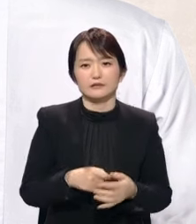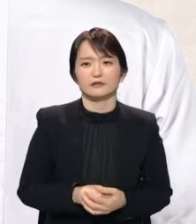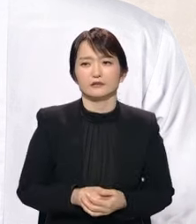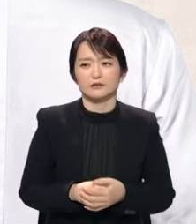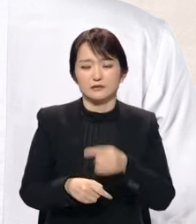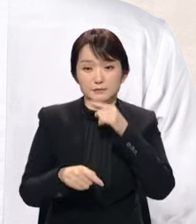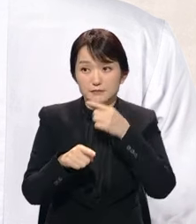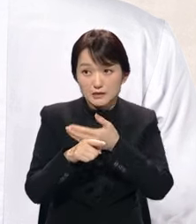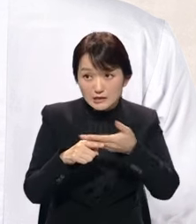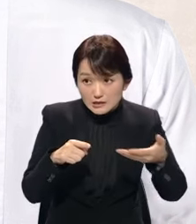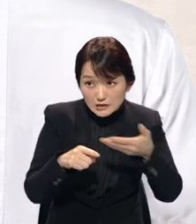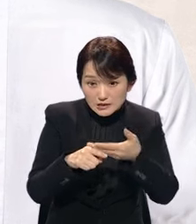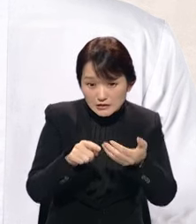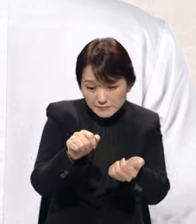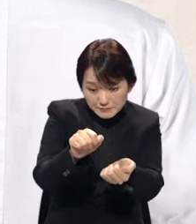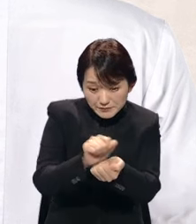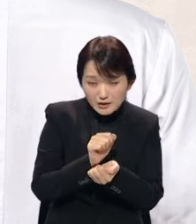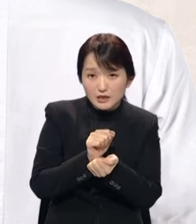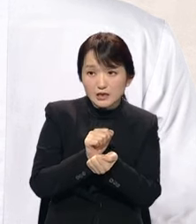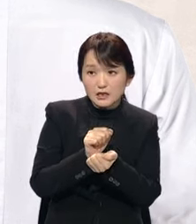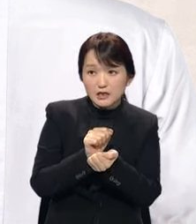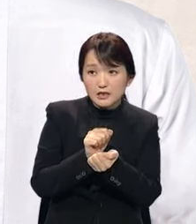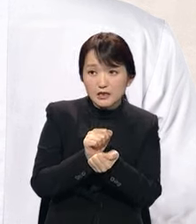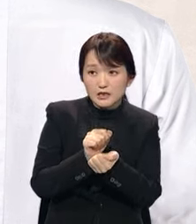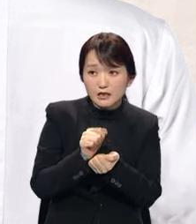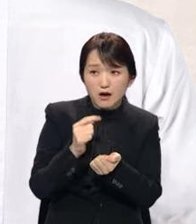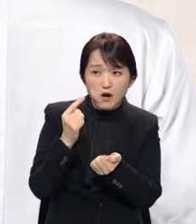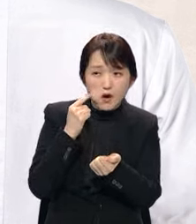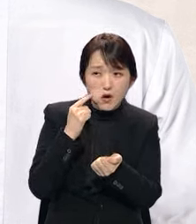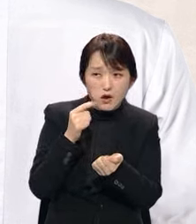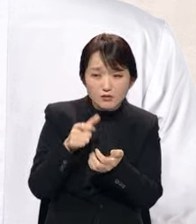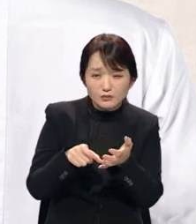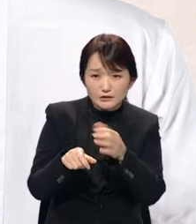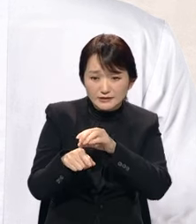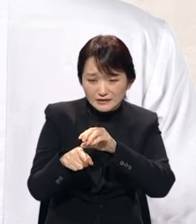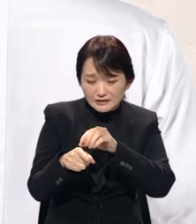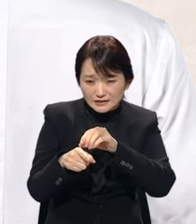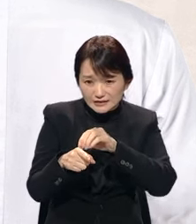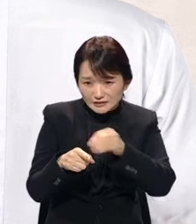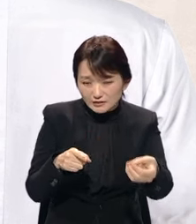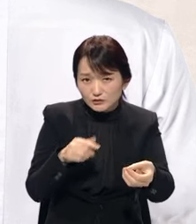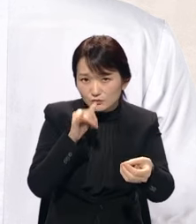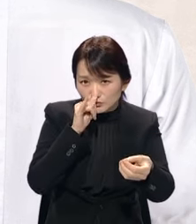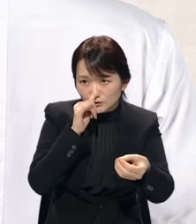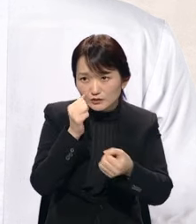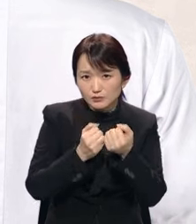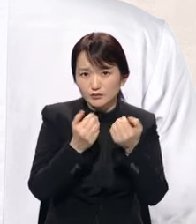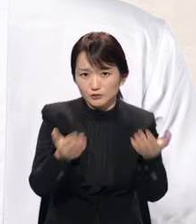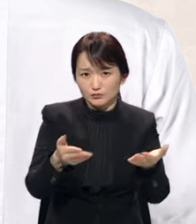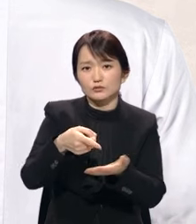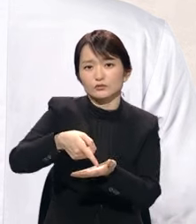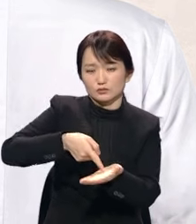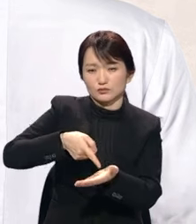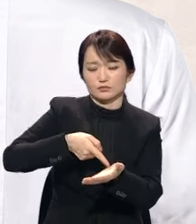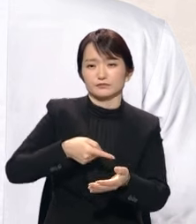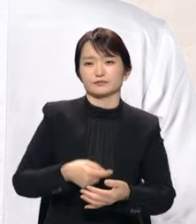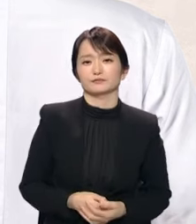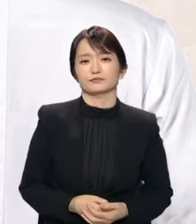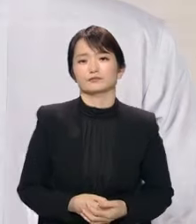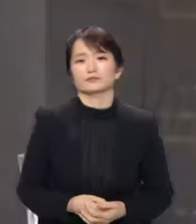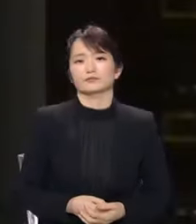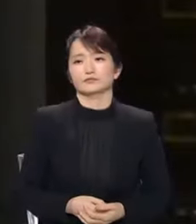출혈이나 감염이 발생할 경우 또 인공 보형물 제거할 가능성이 있다, 여기까지는 설명을 하고 수술을 했다고 합니다. 그러니까 뭐가 됐든